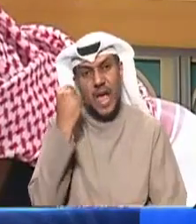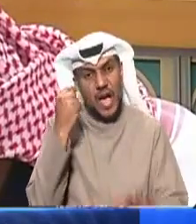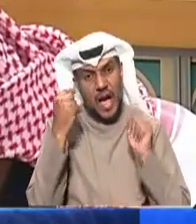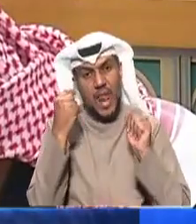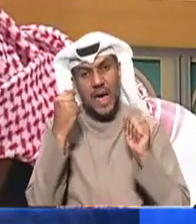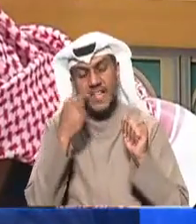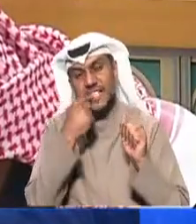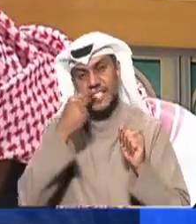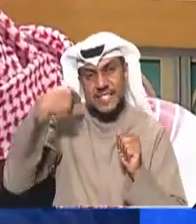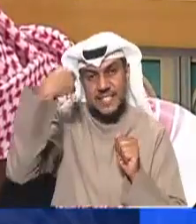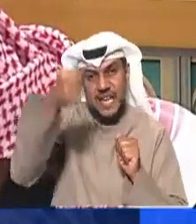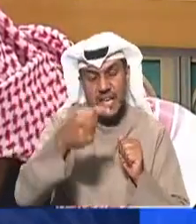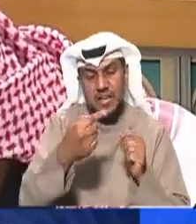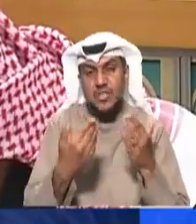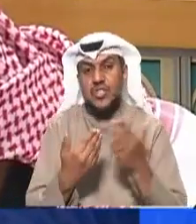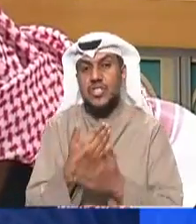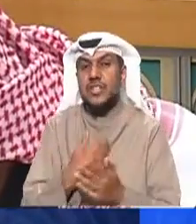جديدة،